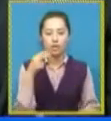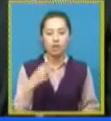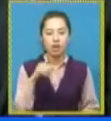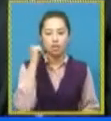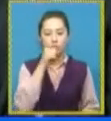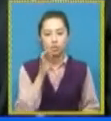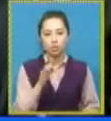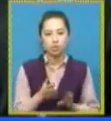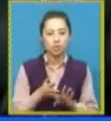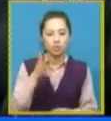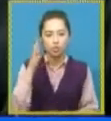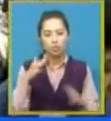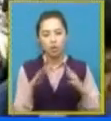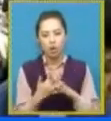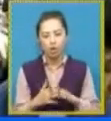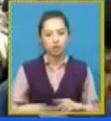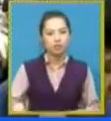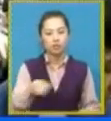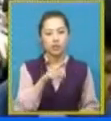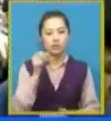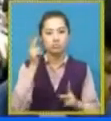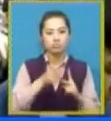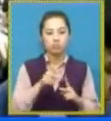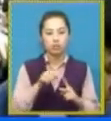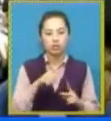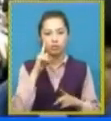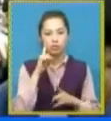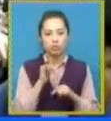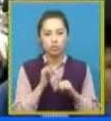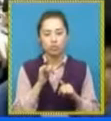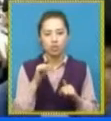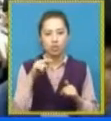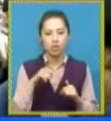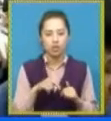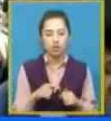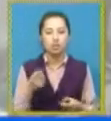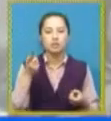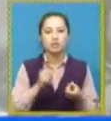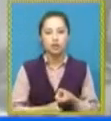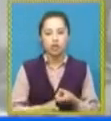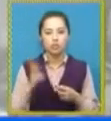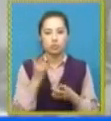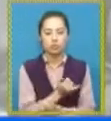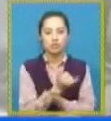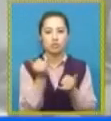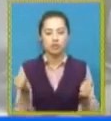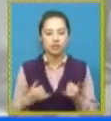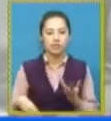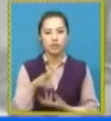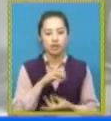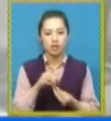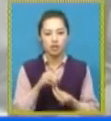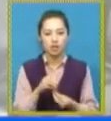тұрғын үй, ауыл шаруашылығы. Бөлінген қаржының басым бөлігі осы салаларға тиесілі. Мәселен, білім саласын